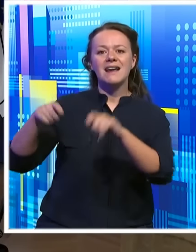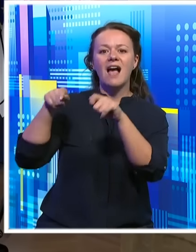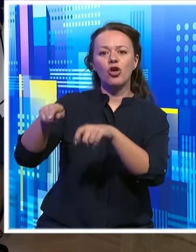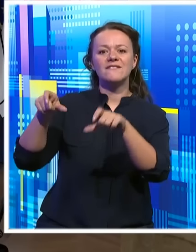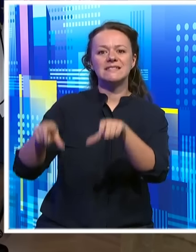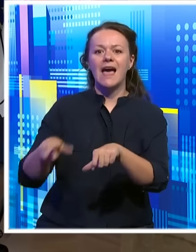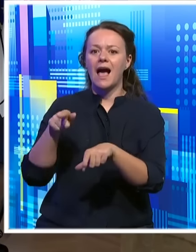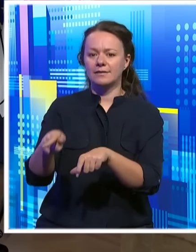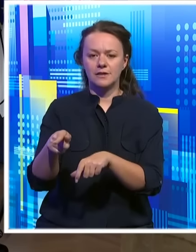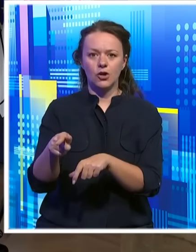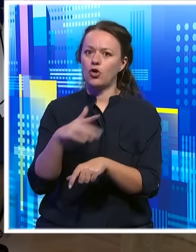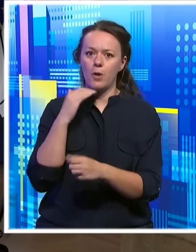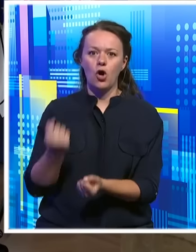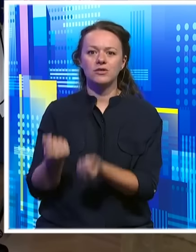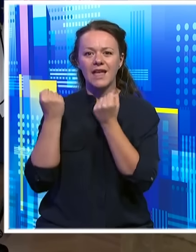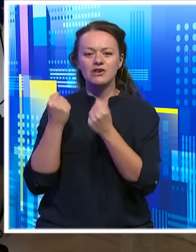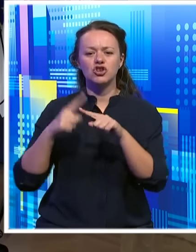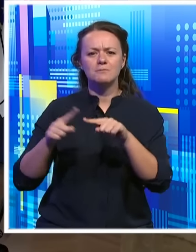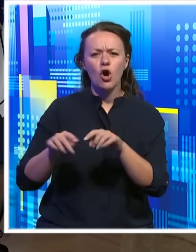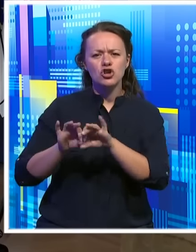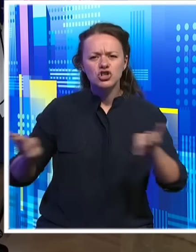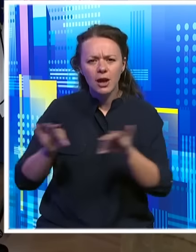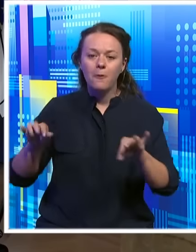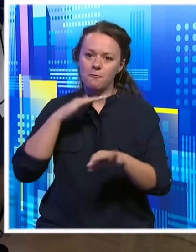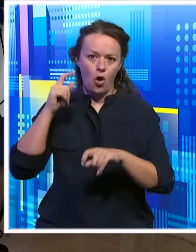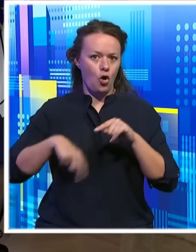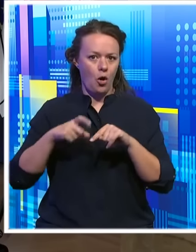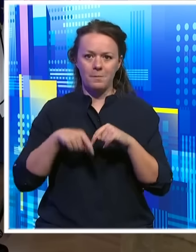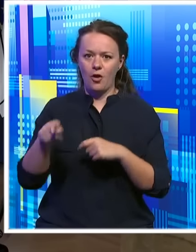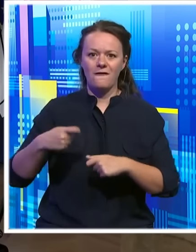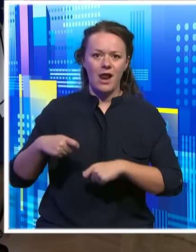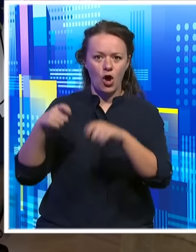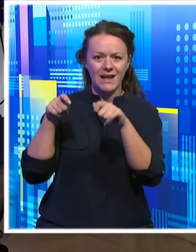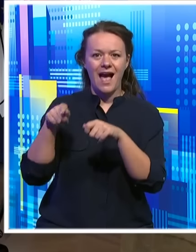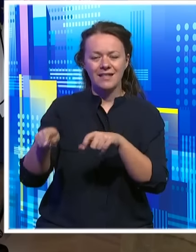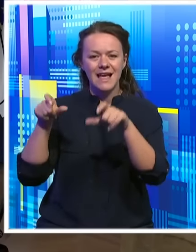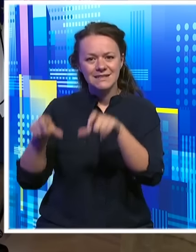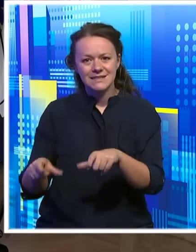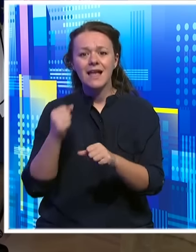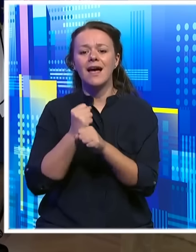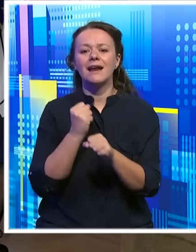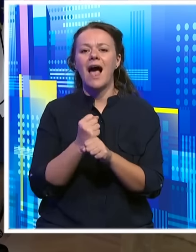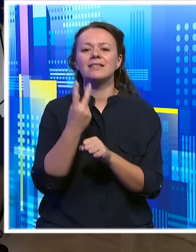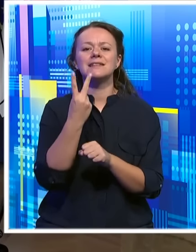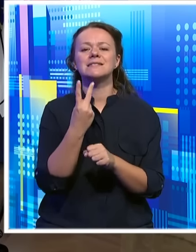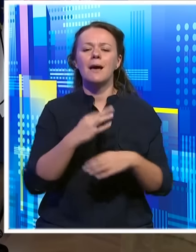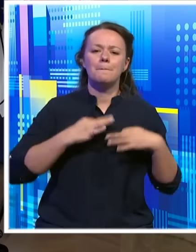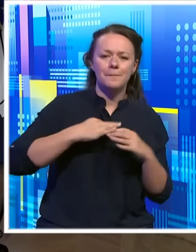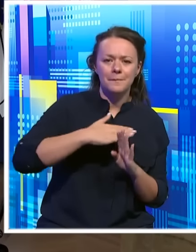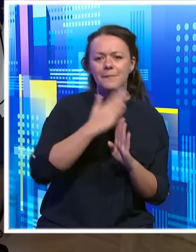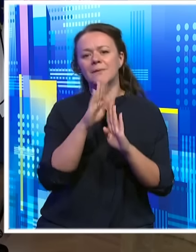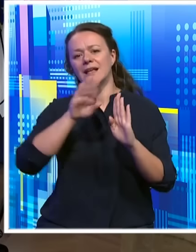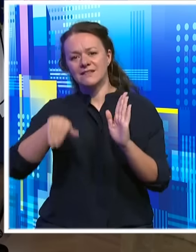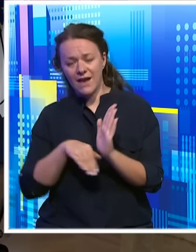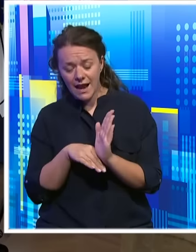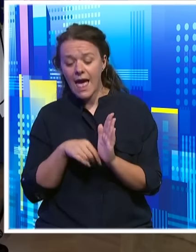zbog ogromnog broja šipova, vrlo je komplikovana gradnja stadiona. Radi se u dve smene, a uskoro će, kada se reflektori postave